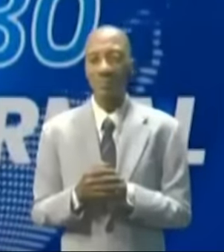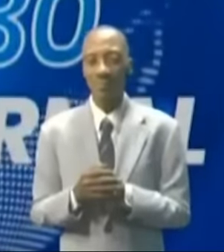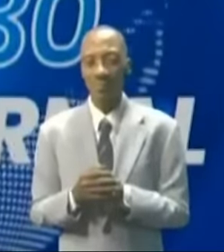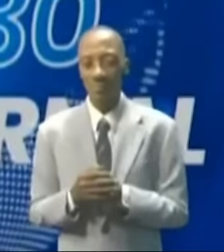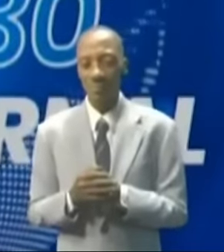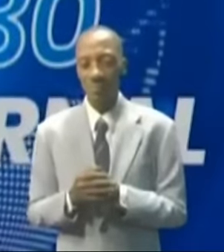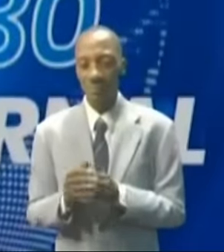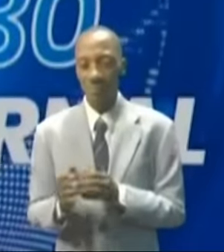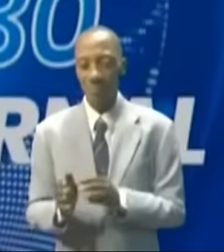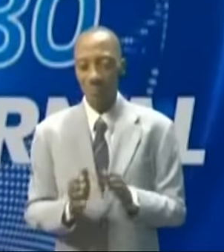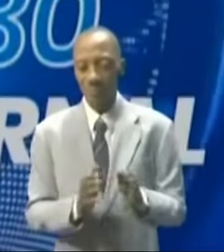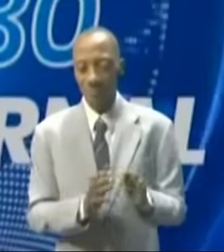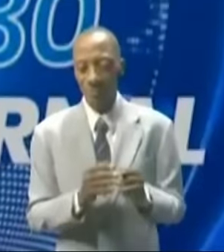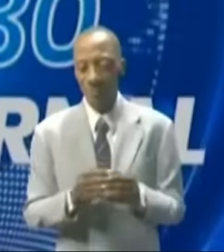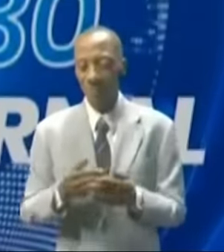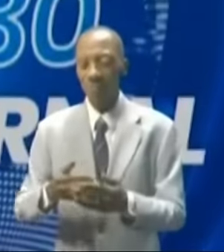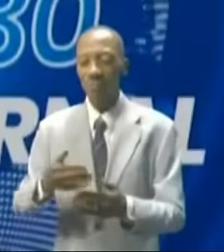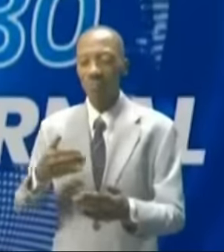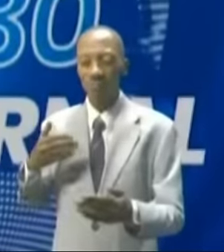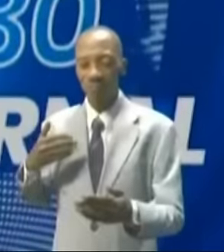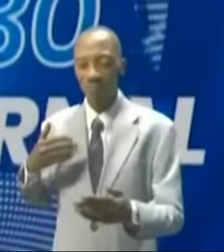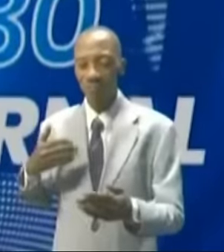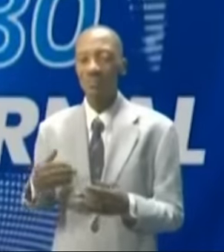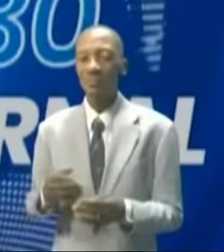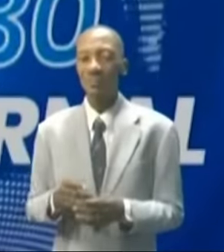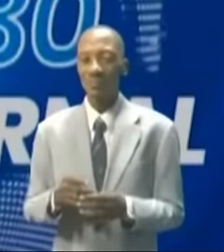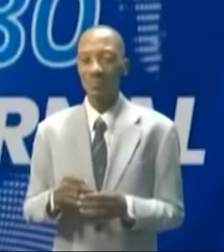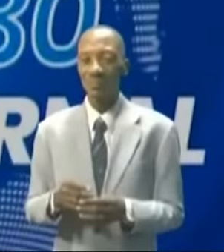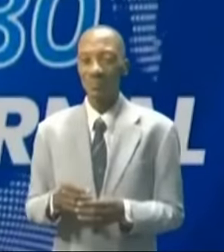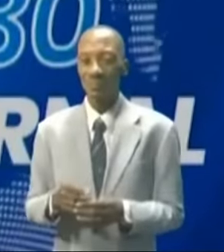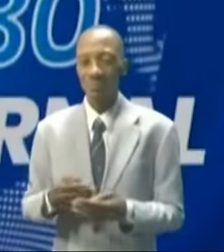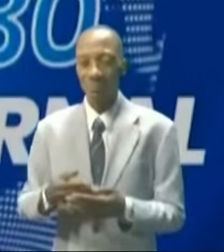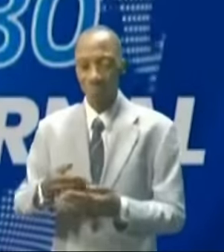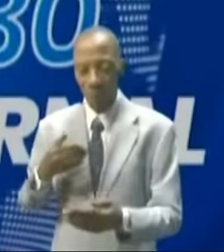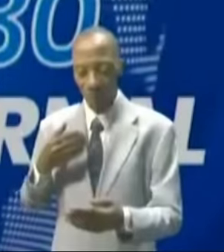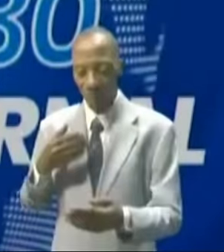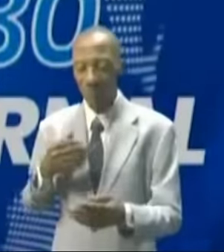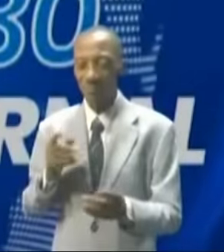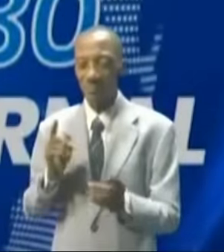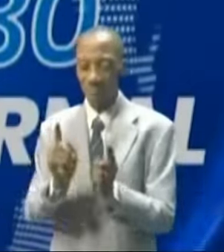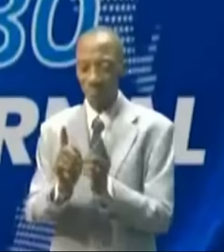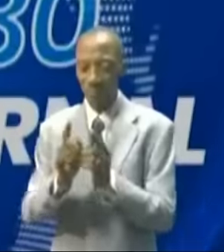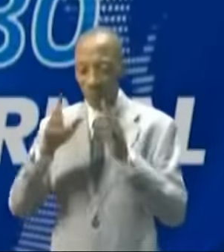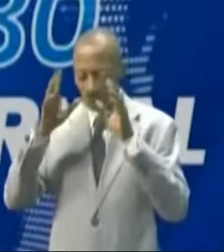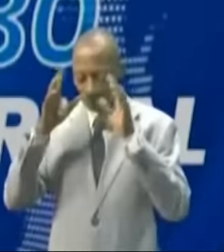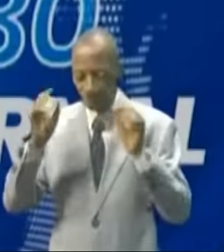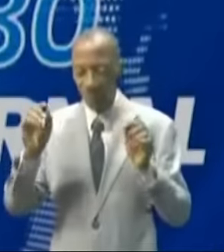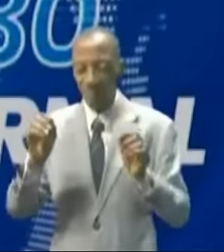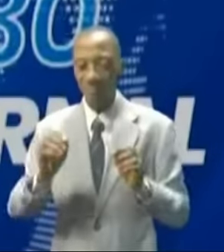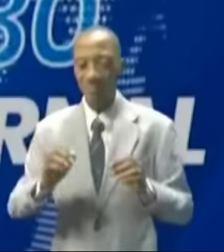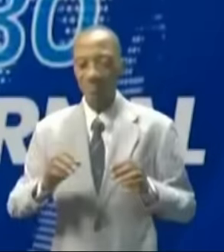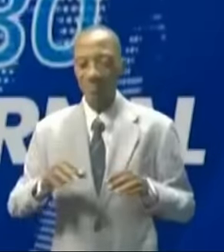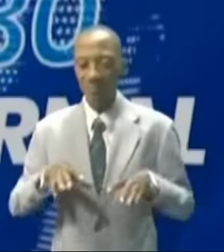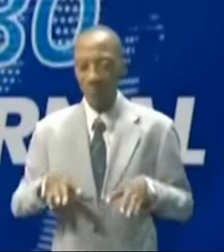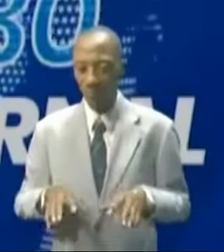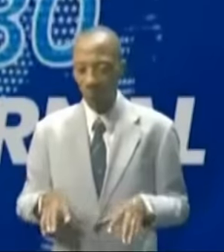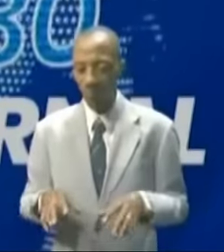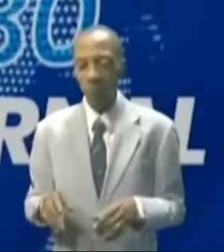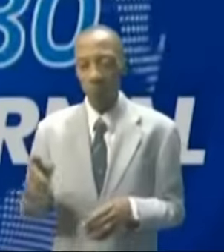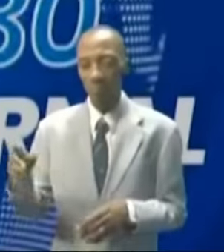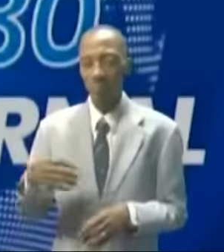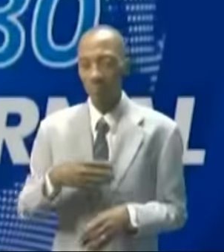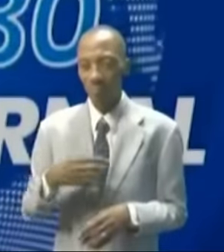Bien avant son audience à la présidence de la République, la ministre brazzavilloise de l'Environnement avait échangé avec